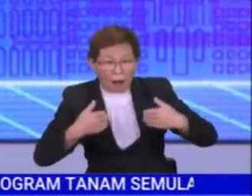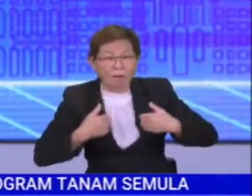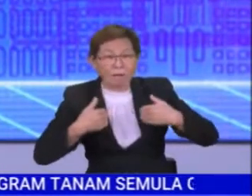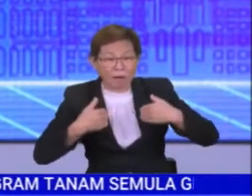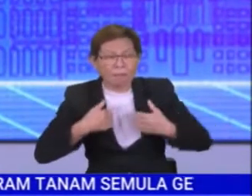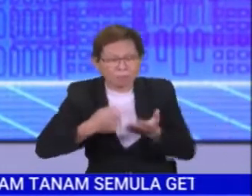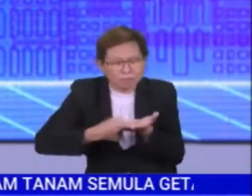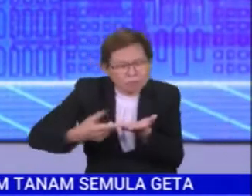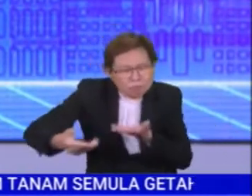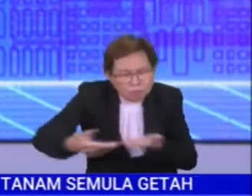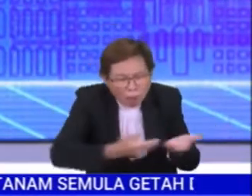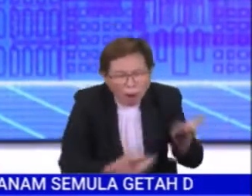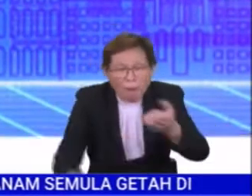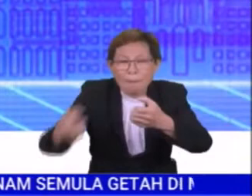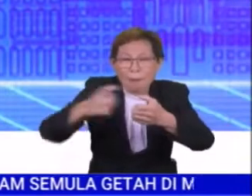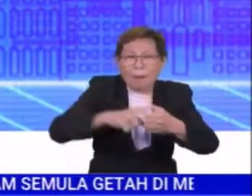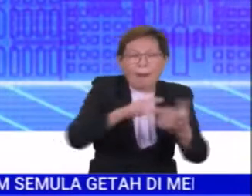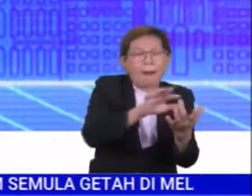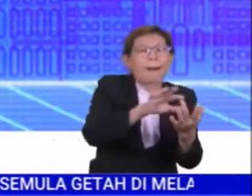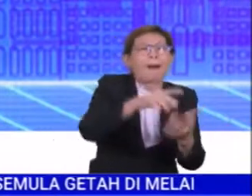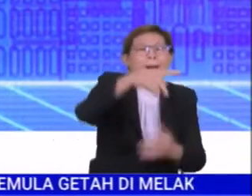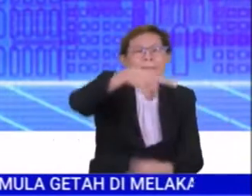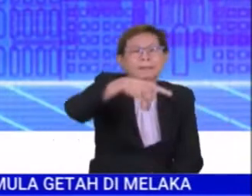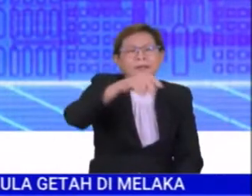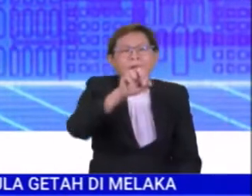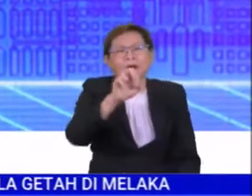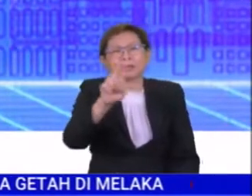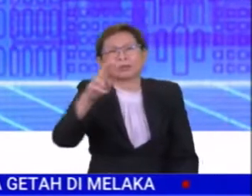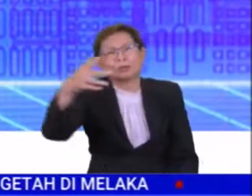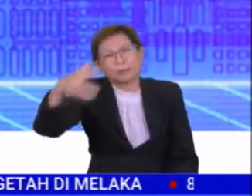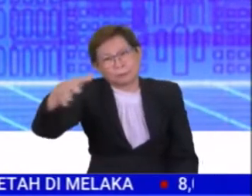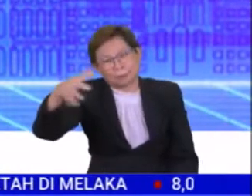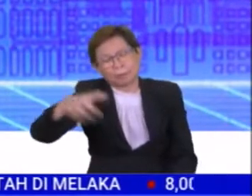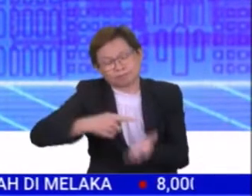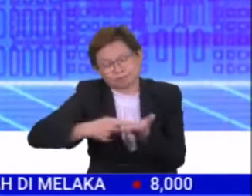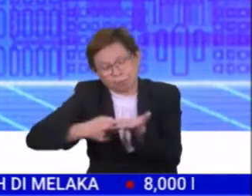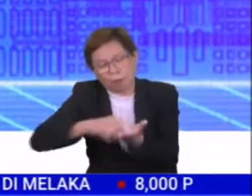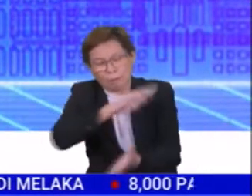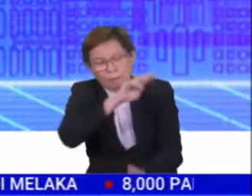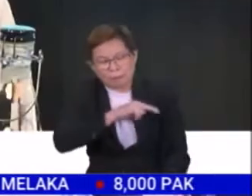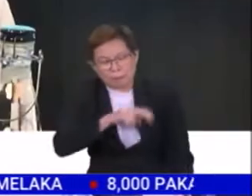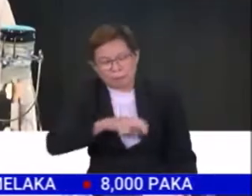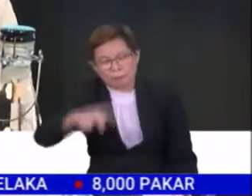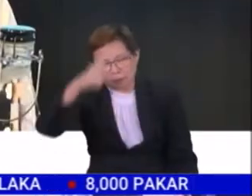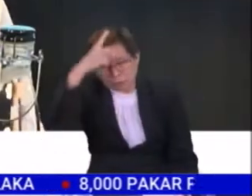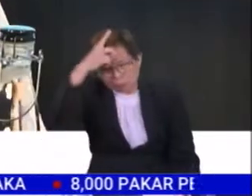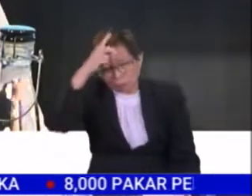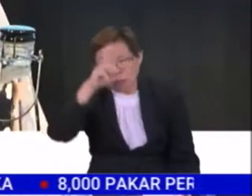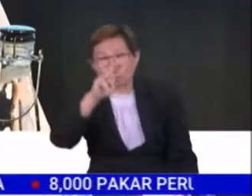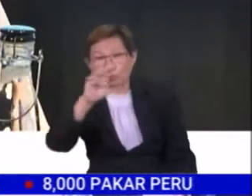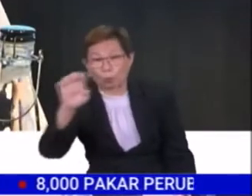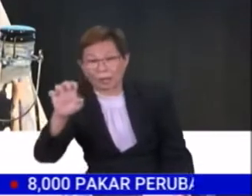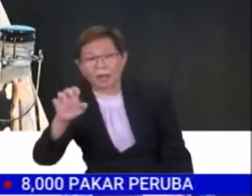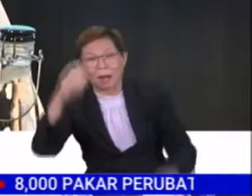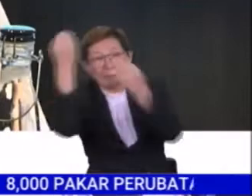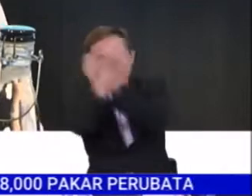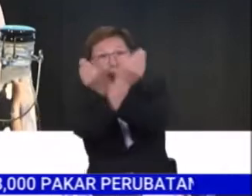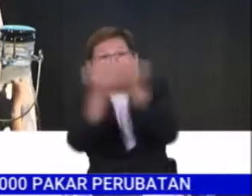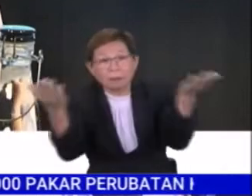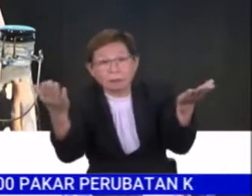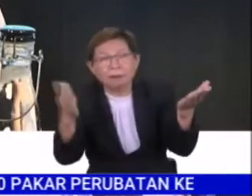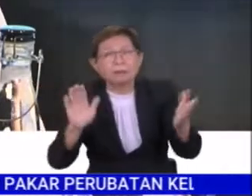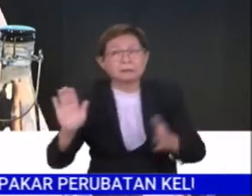terlepas membincangkan mengenai pilihan raya umum ke-15. Menteri Pengangkutan Datuk Seri Dr. Wee Ka Siong